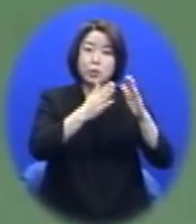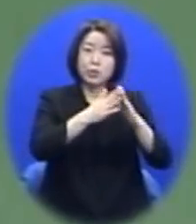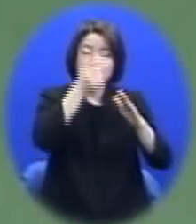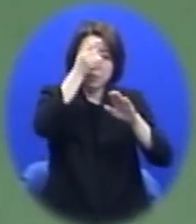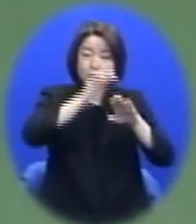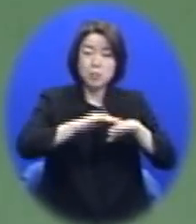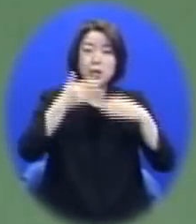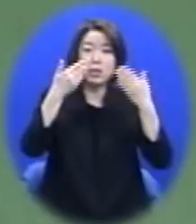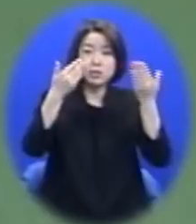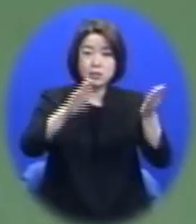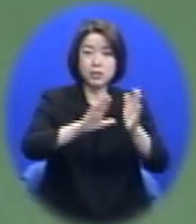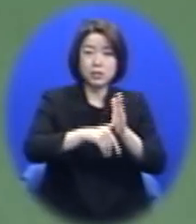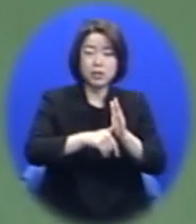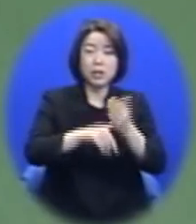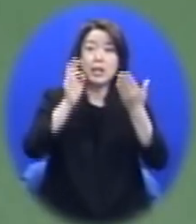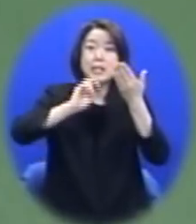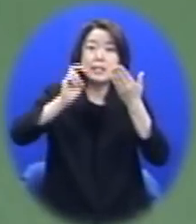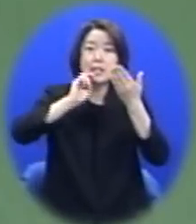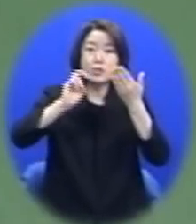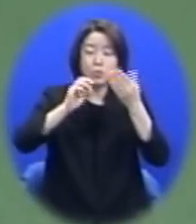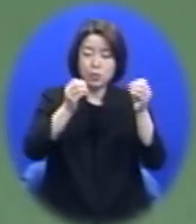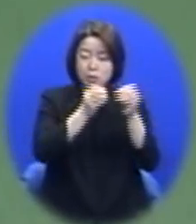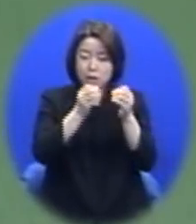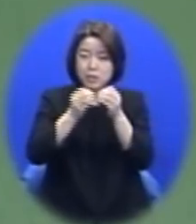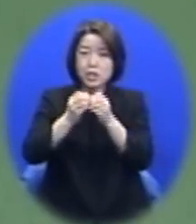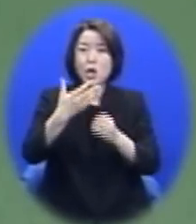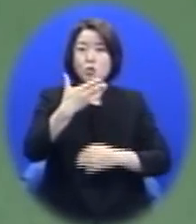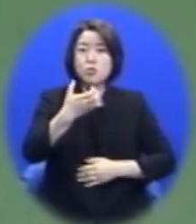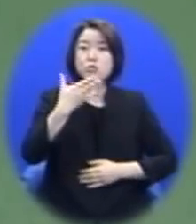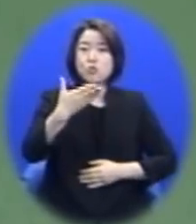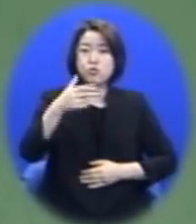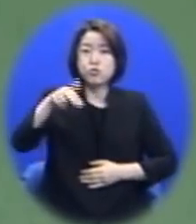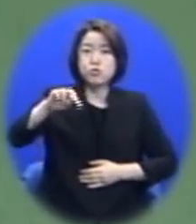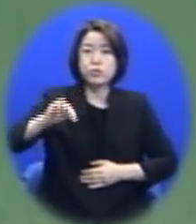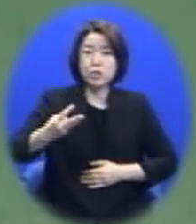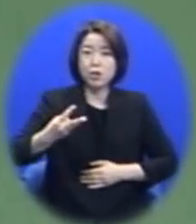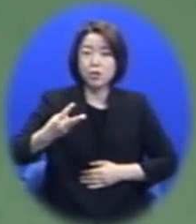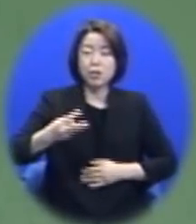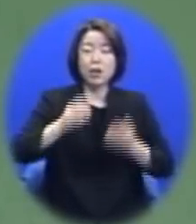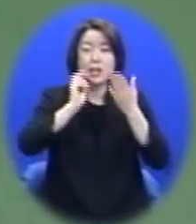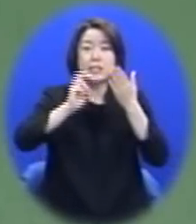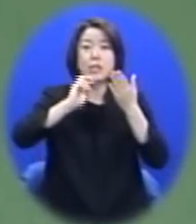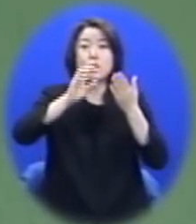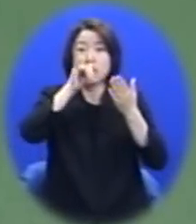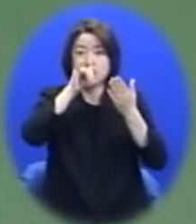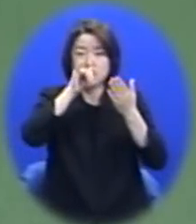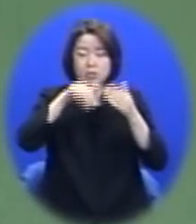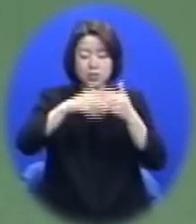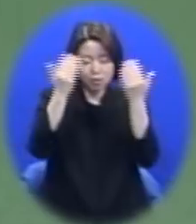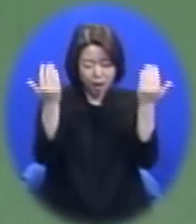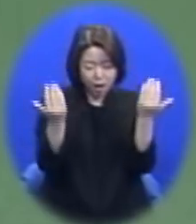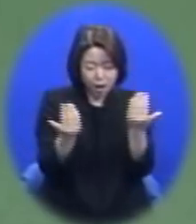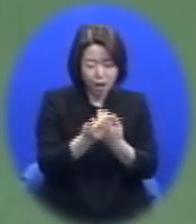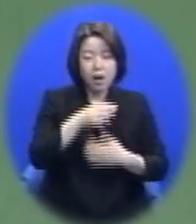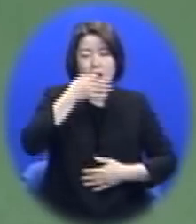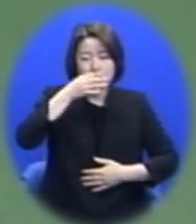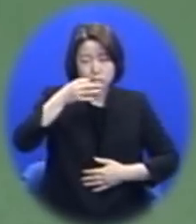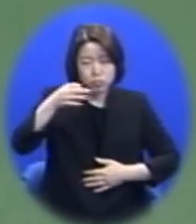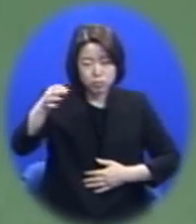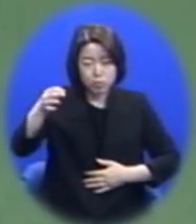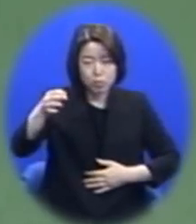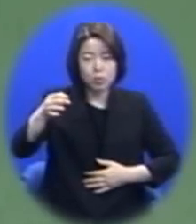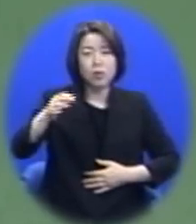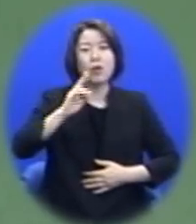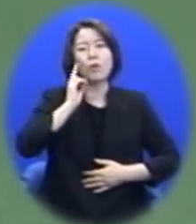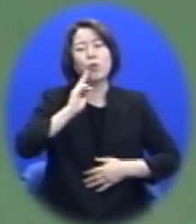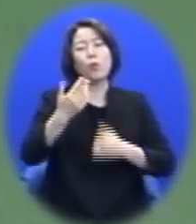찬송가가 99절짜리 찬송가가 있더래요. 그 99절을 다 부르고 너무 은혜가 된다고 한